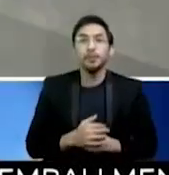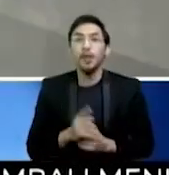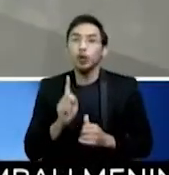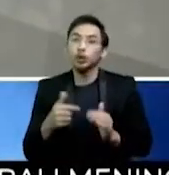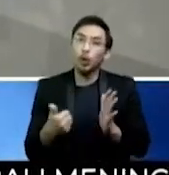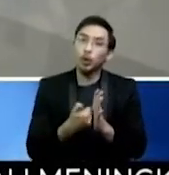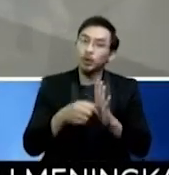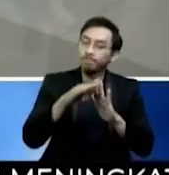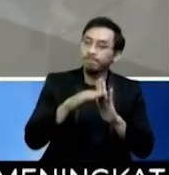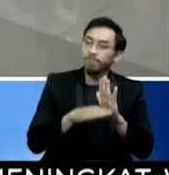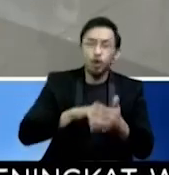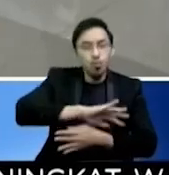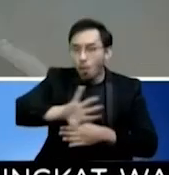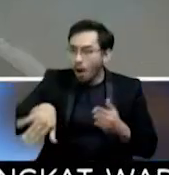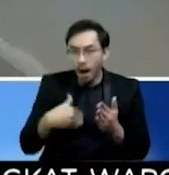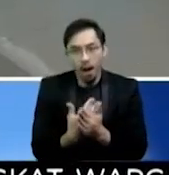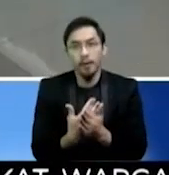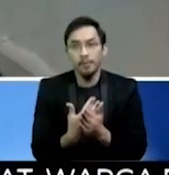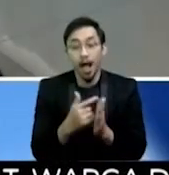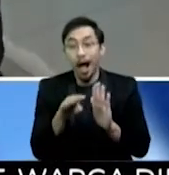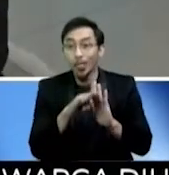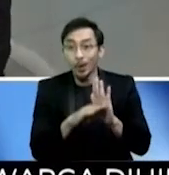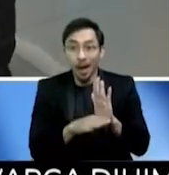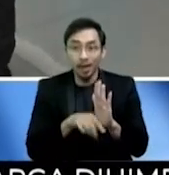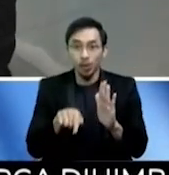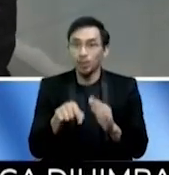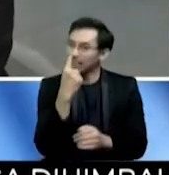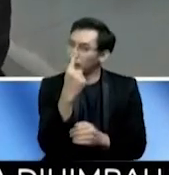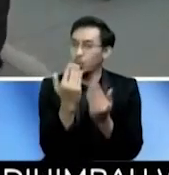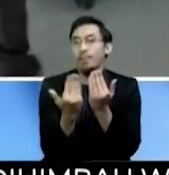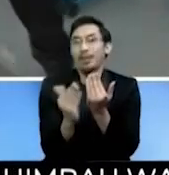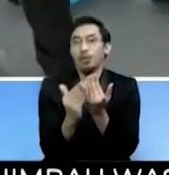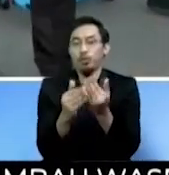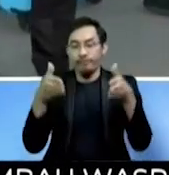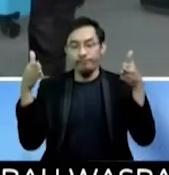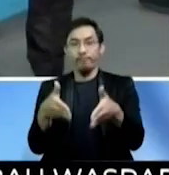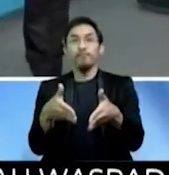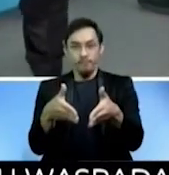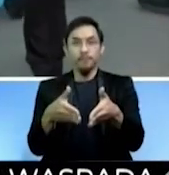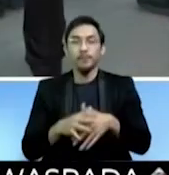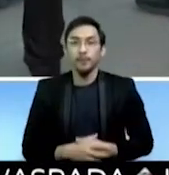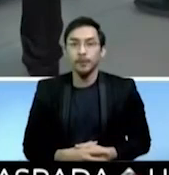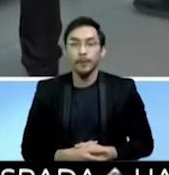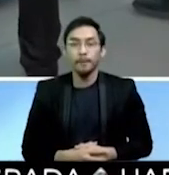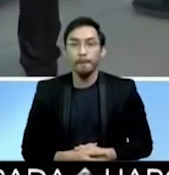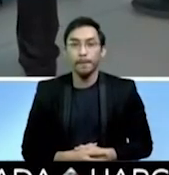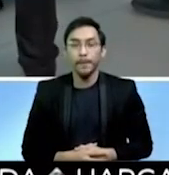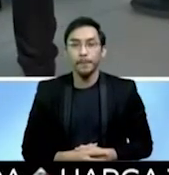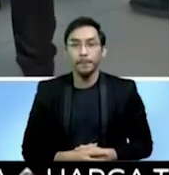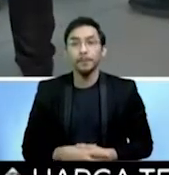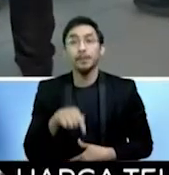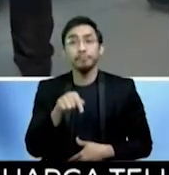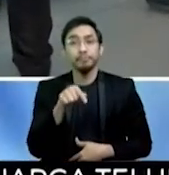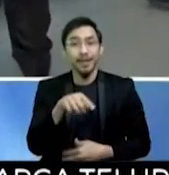kebijakan satu pintu yang digagas oleh Kementerian Agama, yang mana untuk titik screening